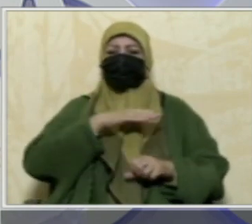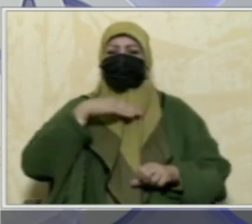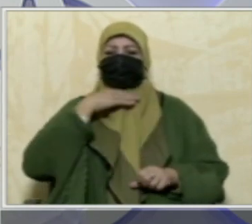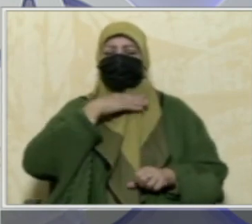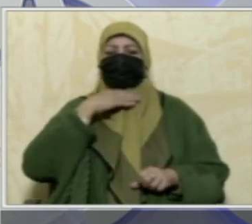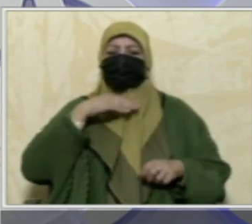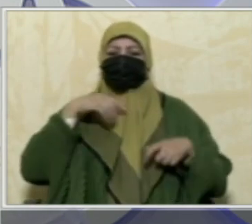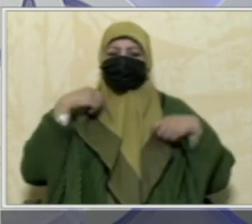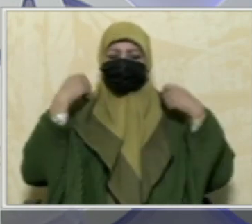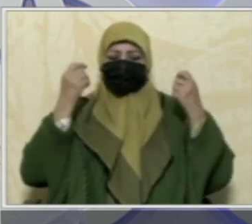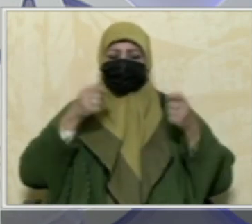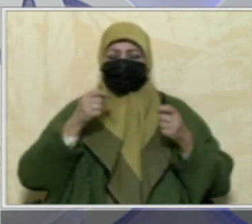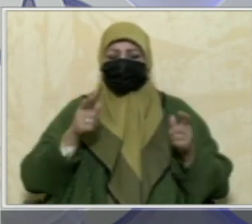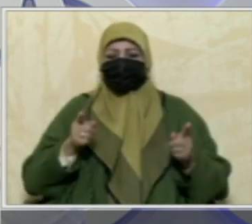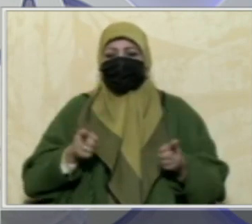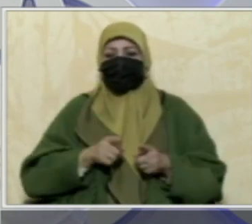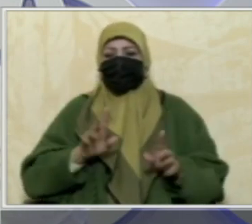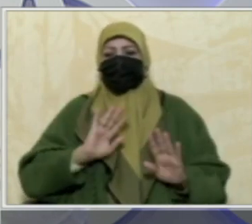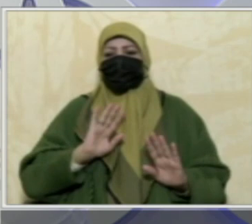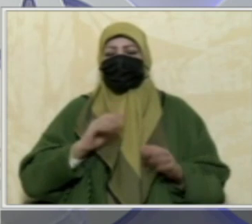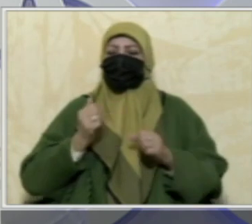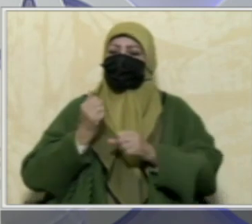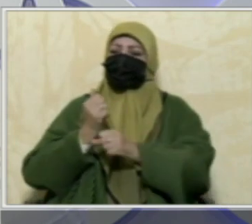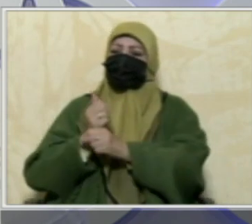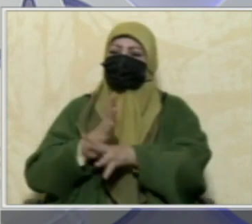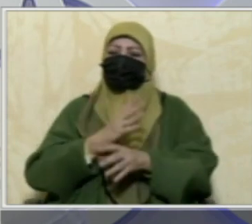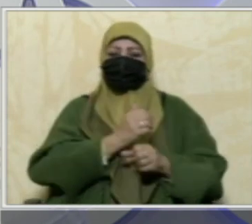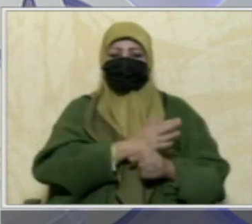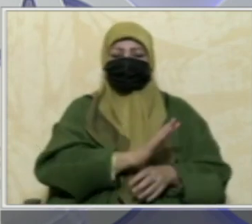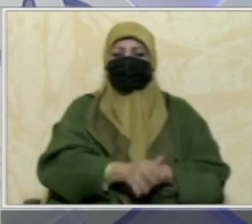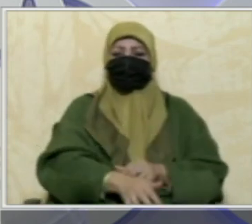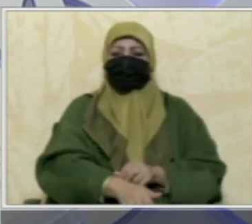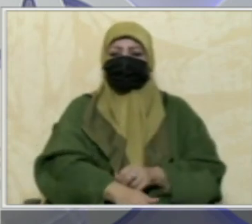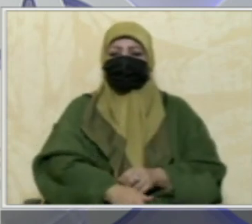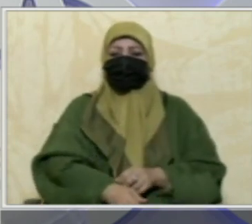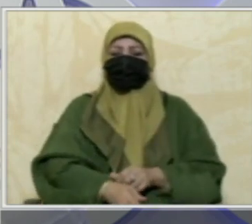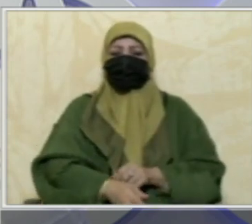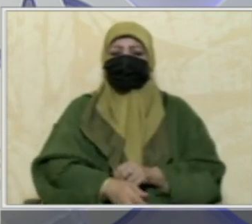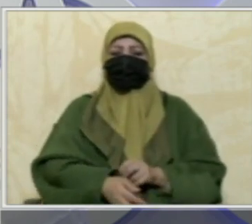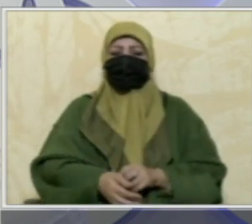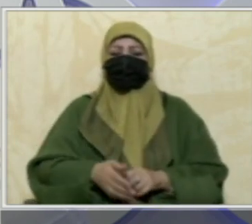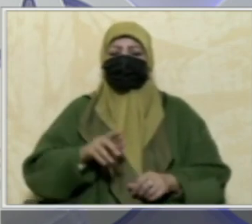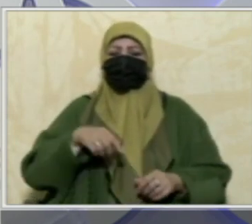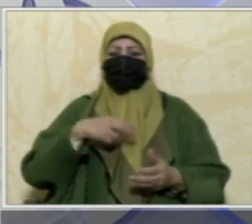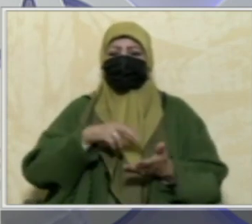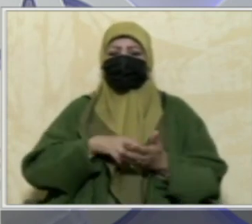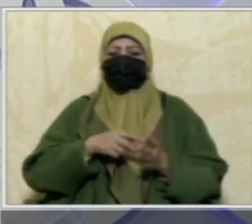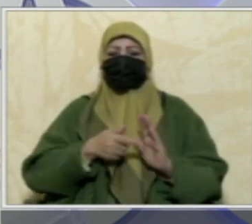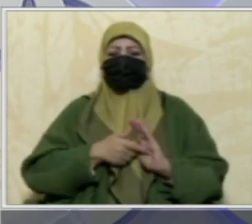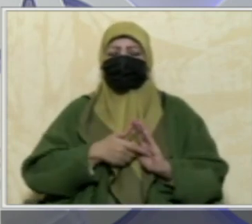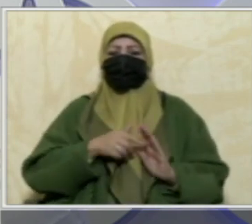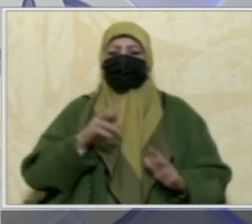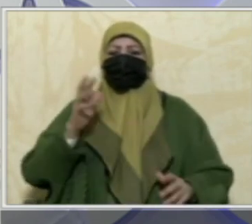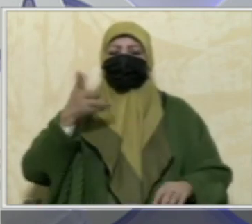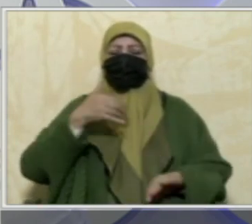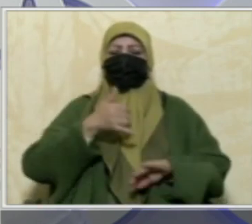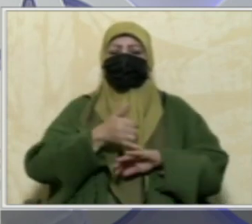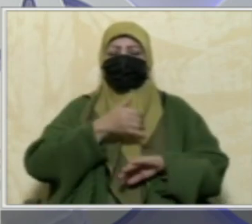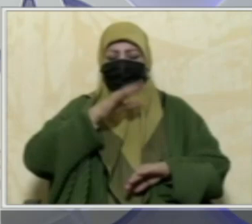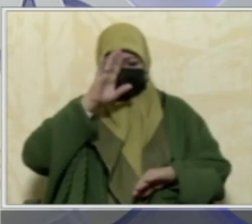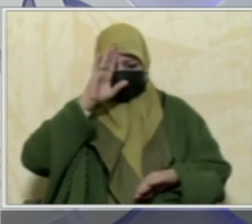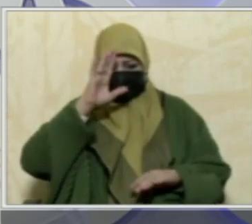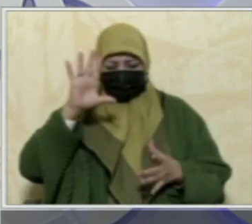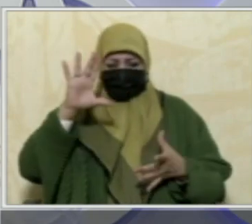كذلك حتى مساله الاشتراك في الثمن وان كان المالكيه لا يقولون بالاشتراك في الثمن في الابل والبقر